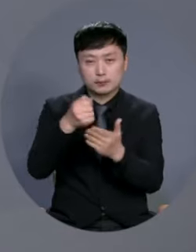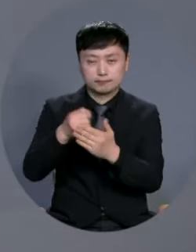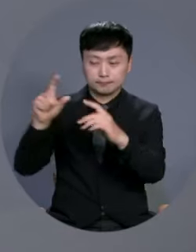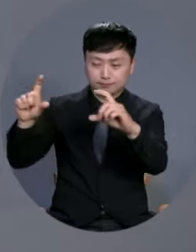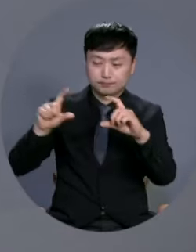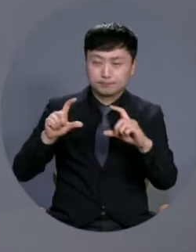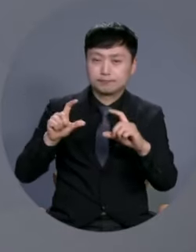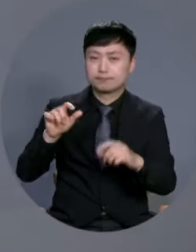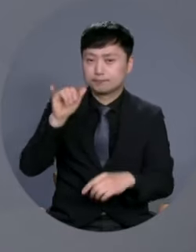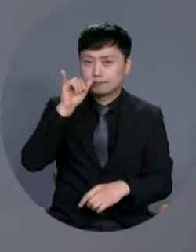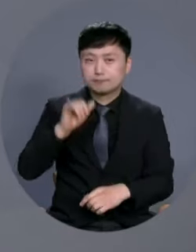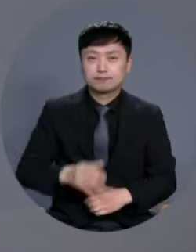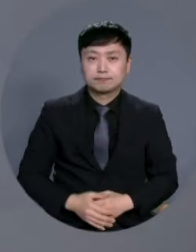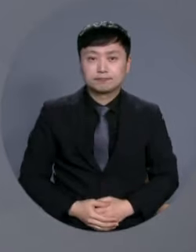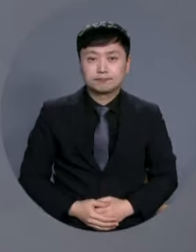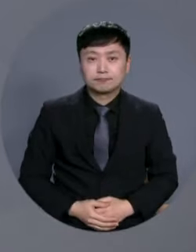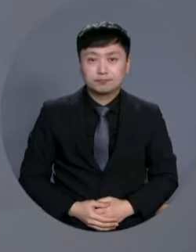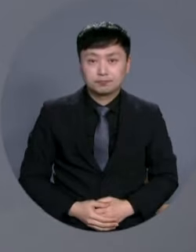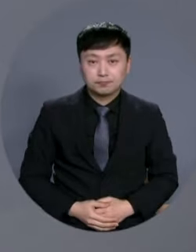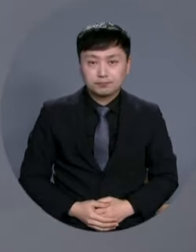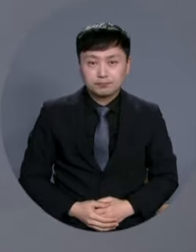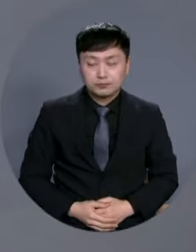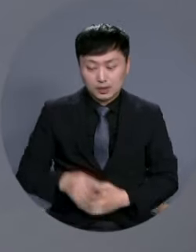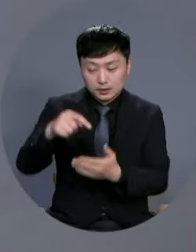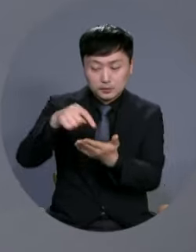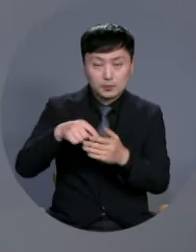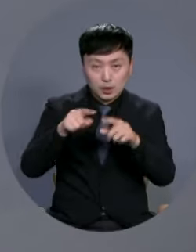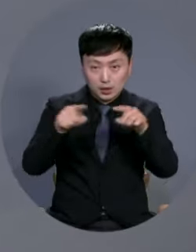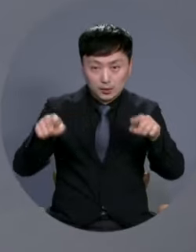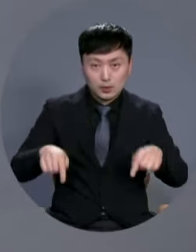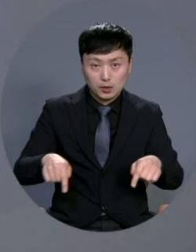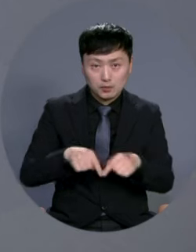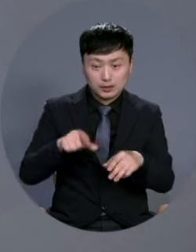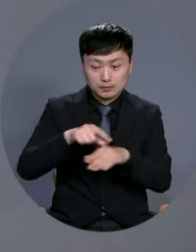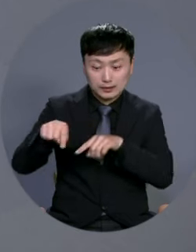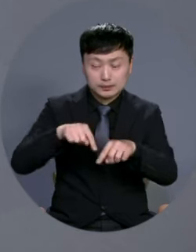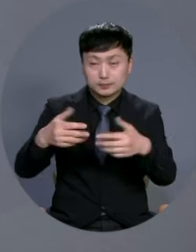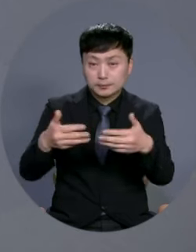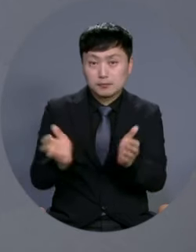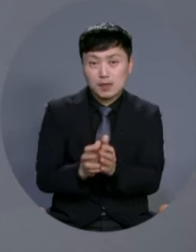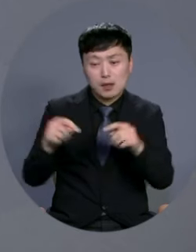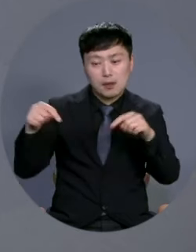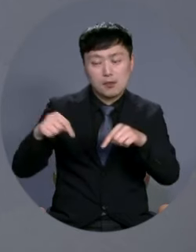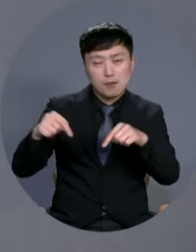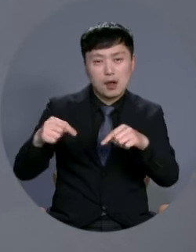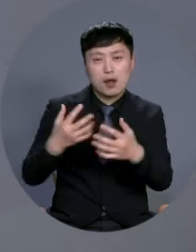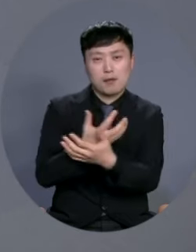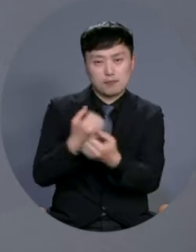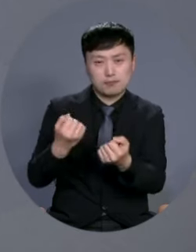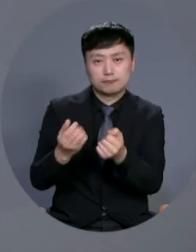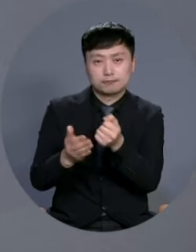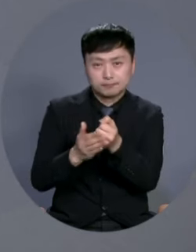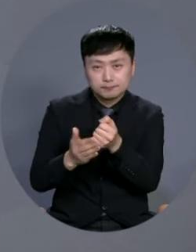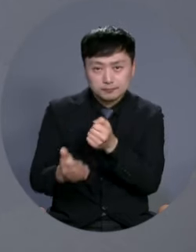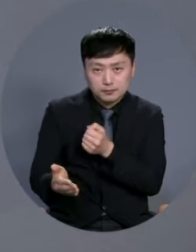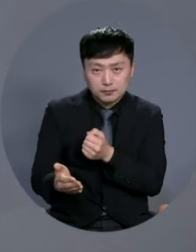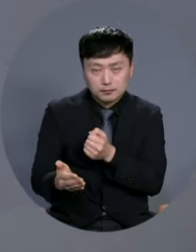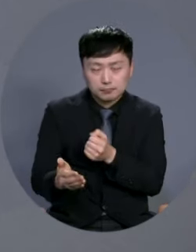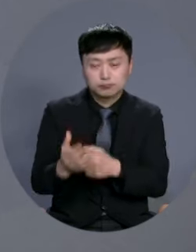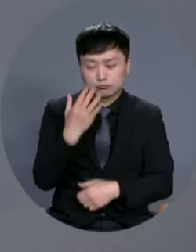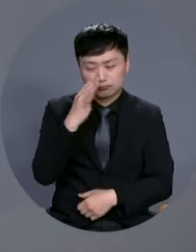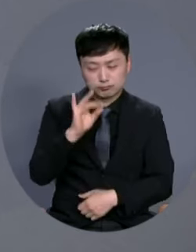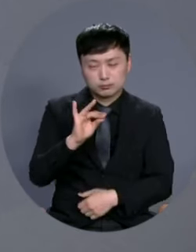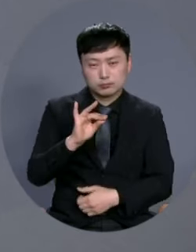결정했습니다. 또한 제안서 평가 결과는 지방자치단체의 협상에 의한 계약 평가 결과여서 당연히